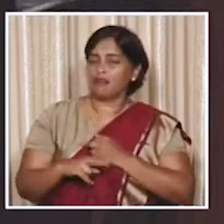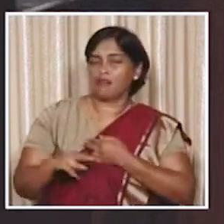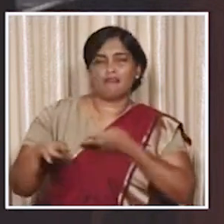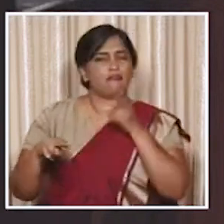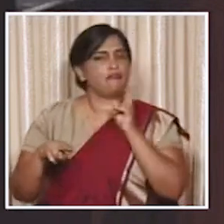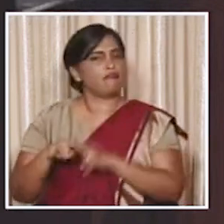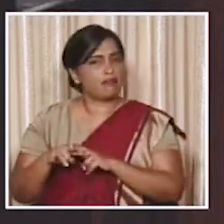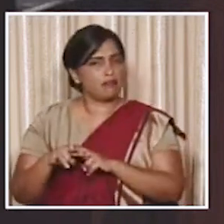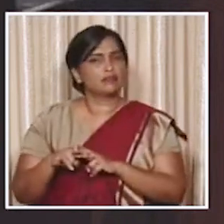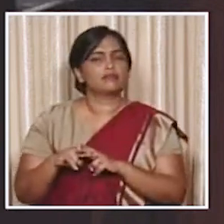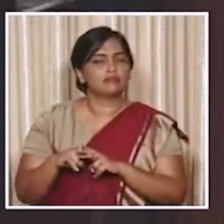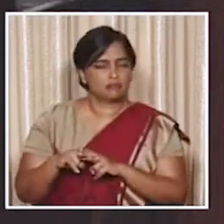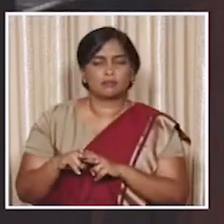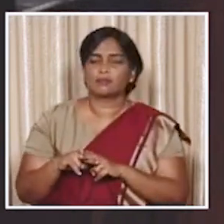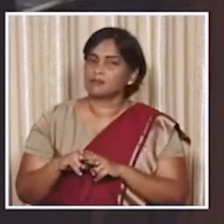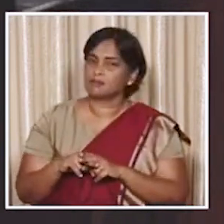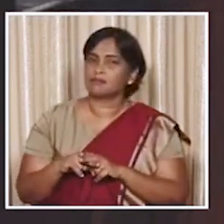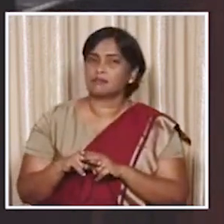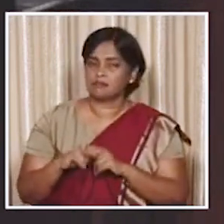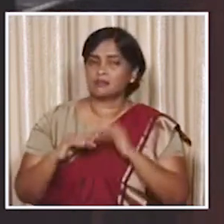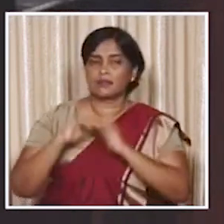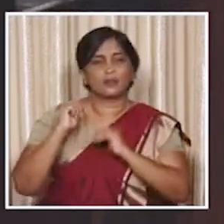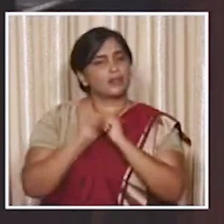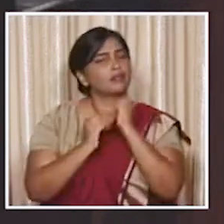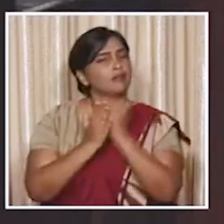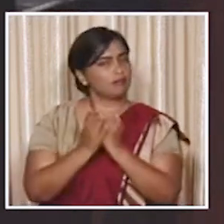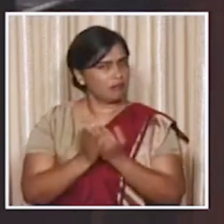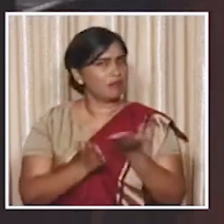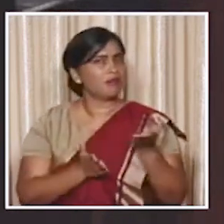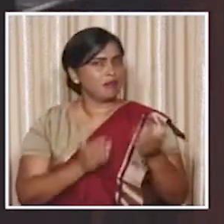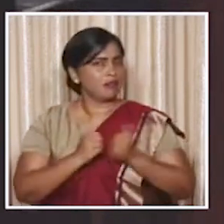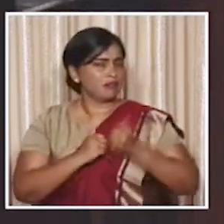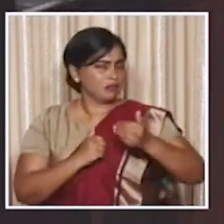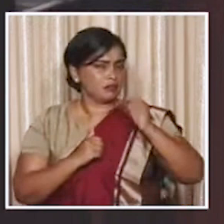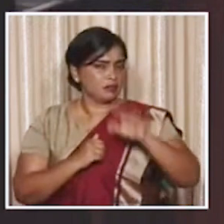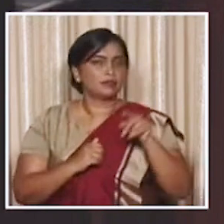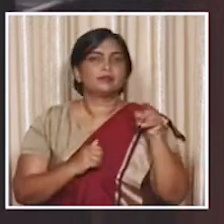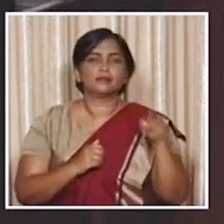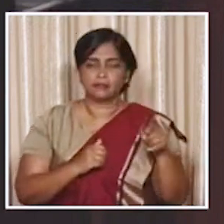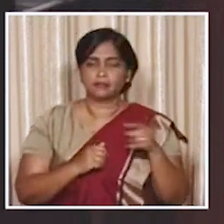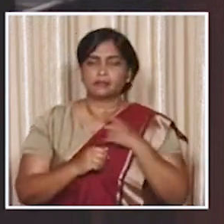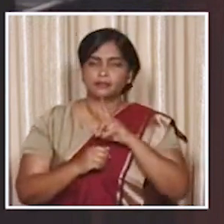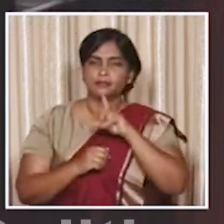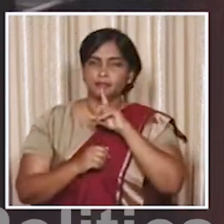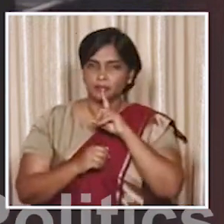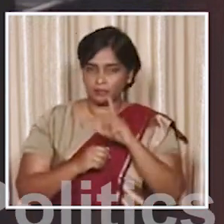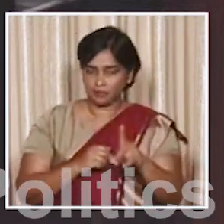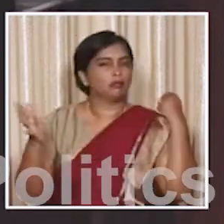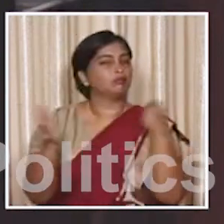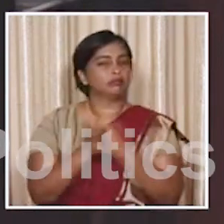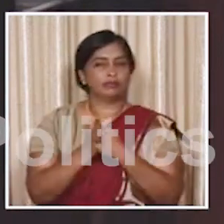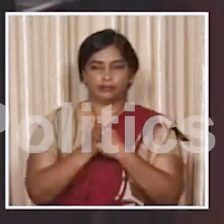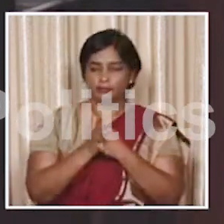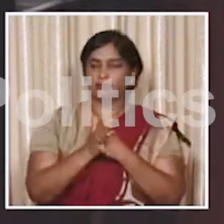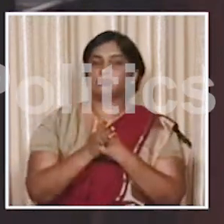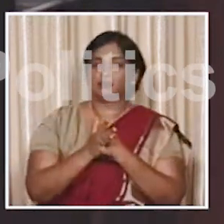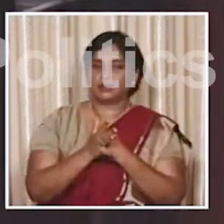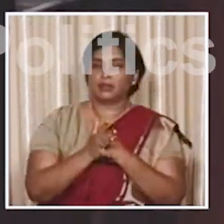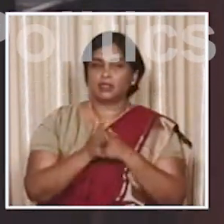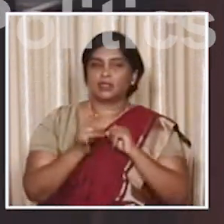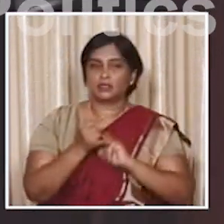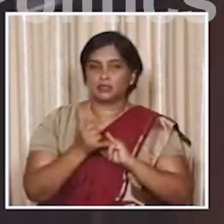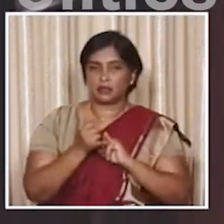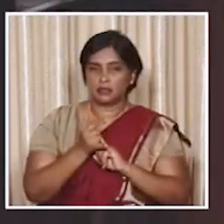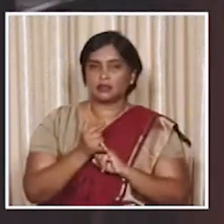වෙන සමාජ වැඩපිළිවෙලක්ද මේ ඉදිරියට ගෙනියන්නේ කියන එක අපි එතුමන් ළඟෙන් අහන්න ලෑස්ති. ඒ සනන්